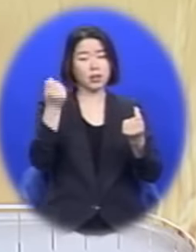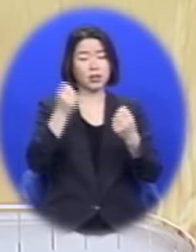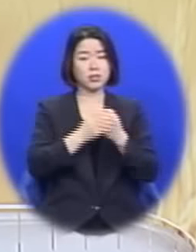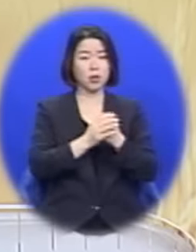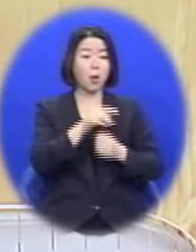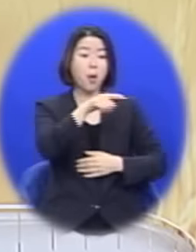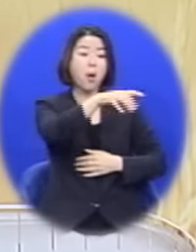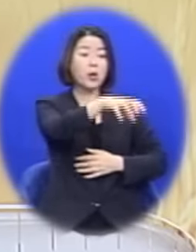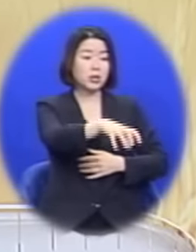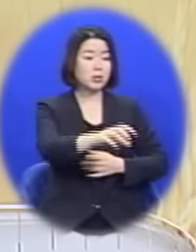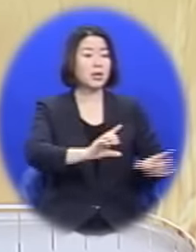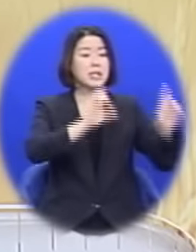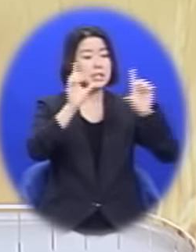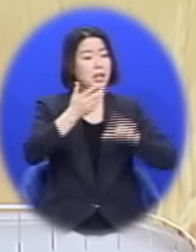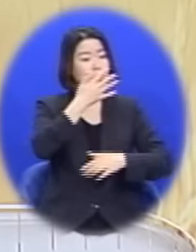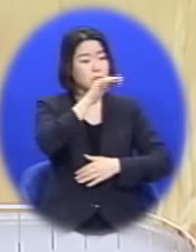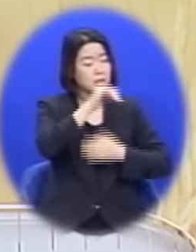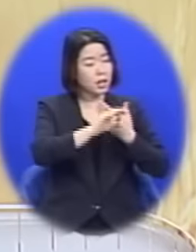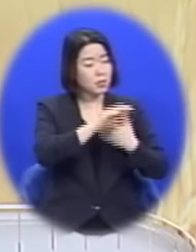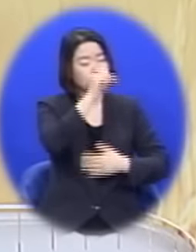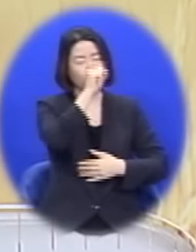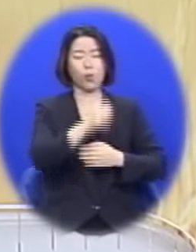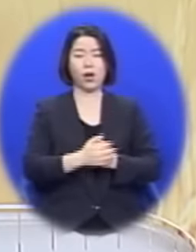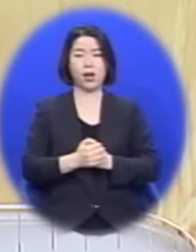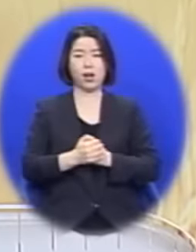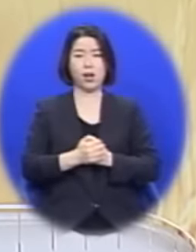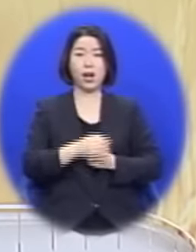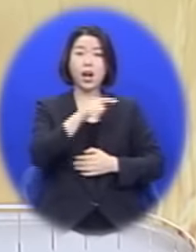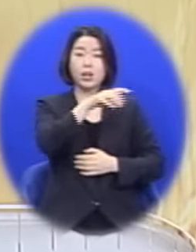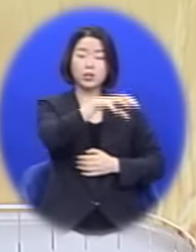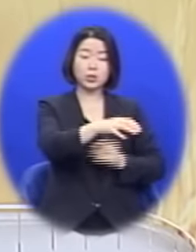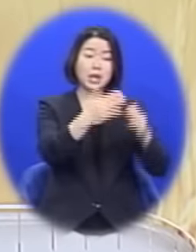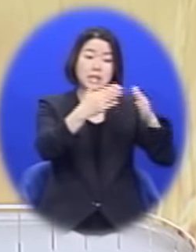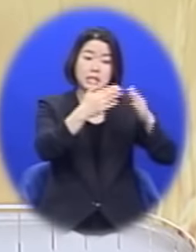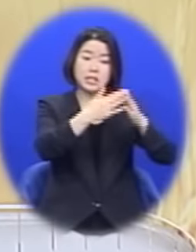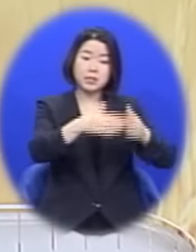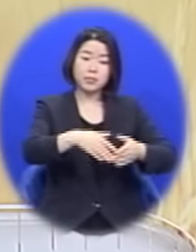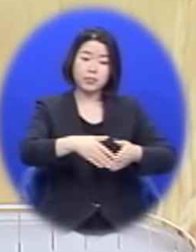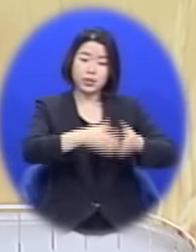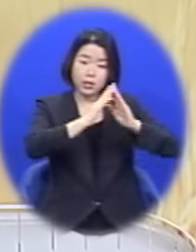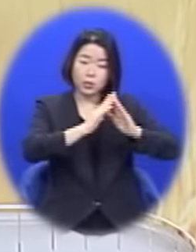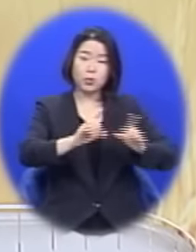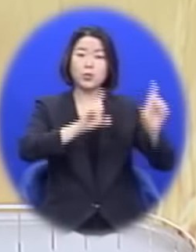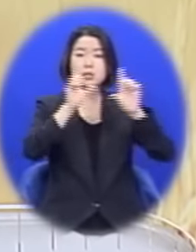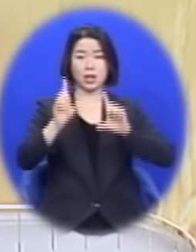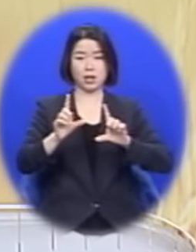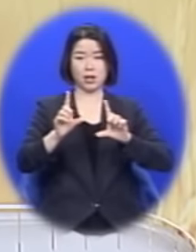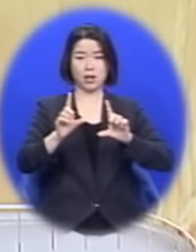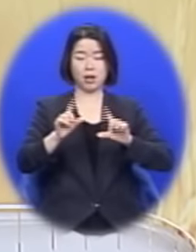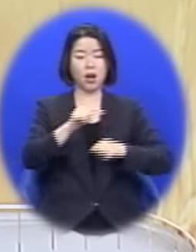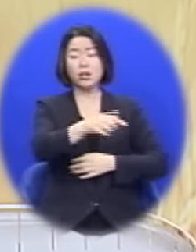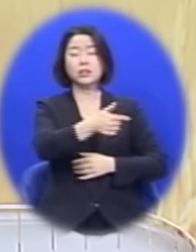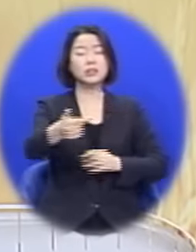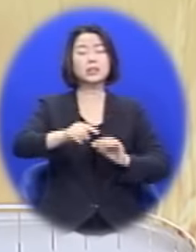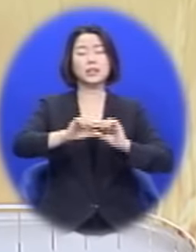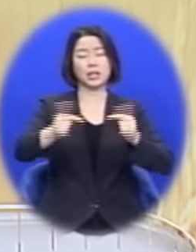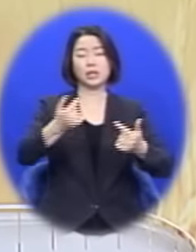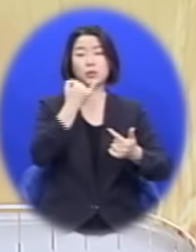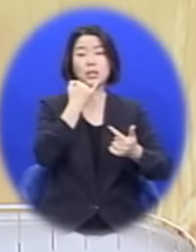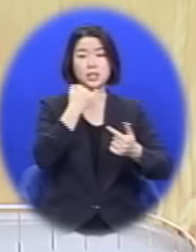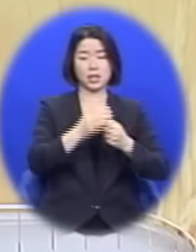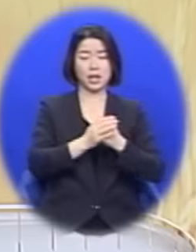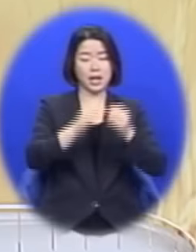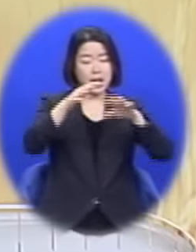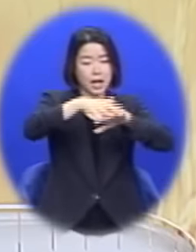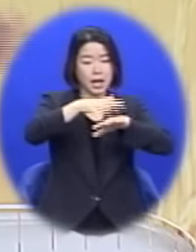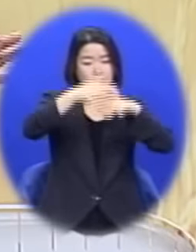들어가서 살 수만 있으면 좋았어요. 그곳에 집을 짓고 살았습니다. 집이 안 커도 좋아요. 그냥 텐트 생활하지